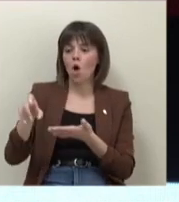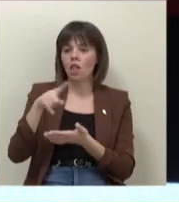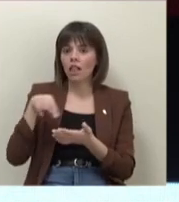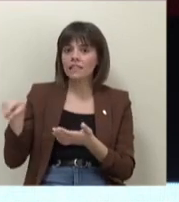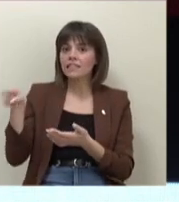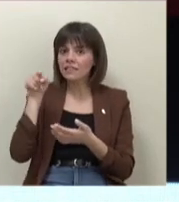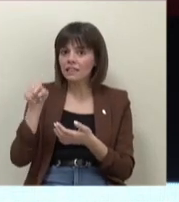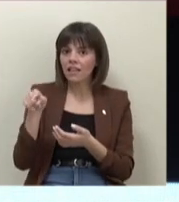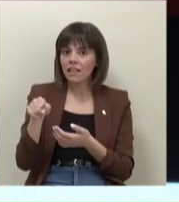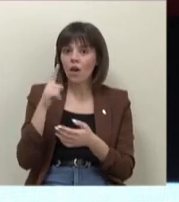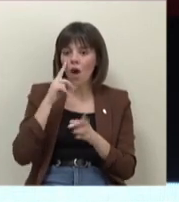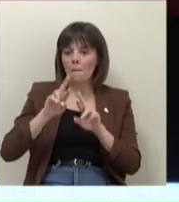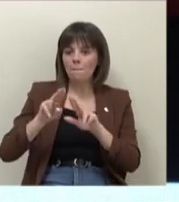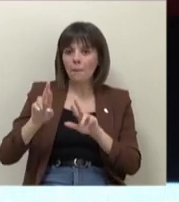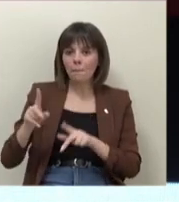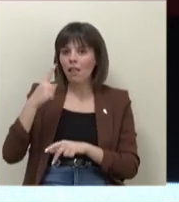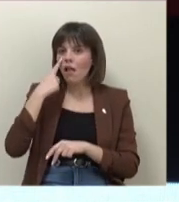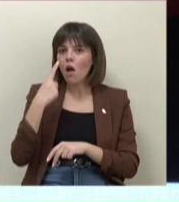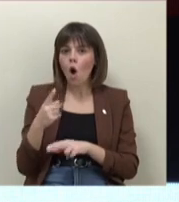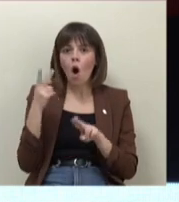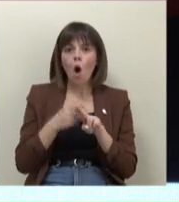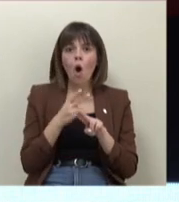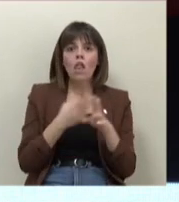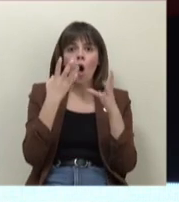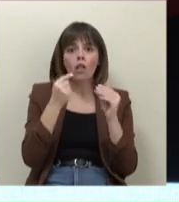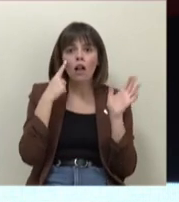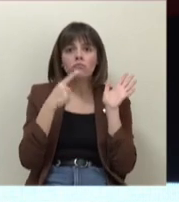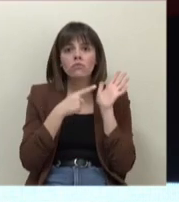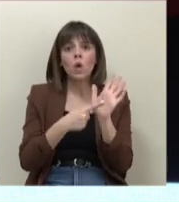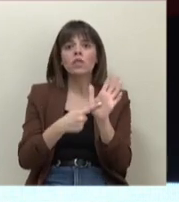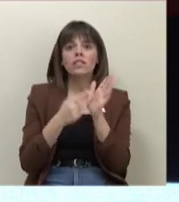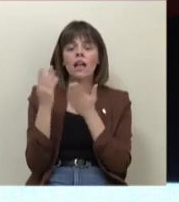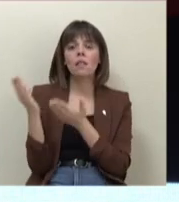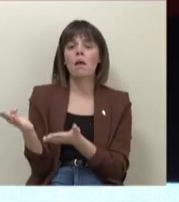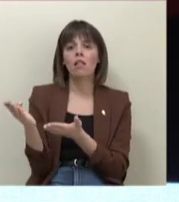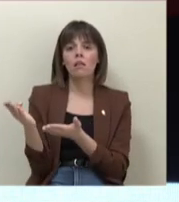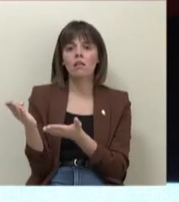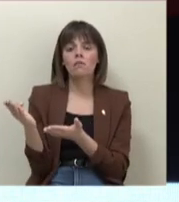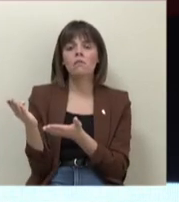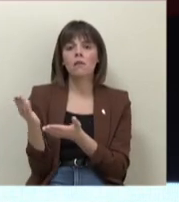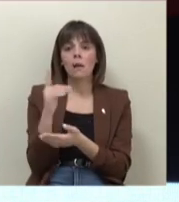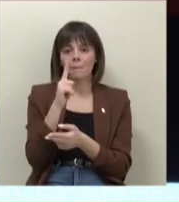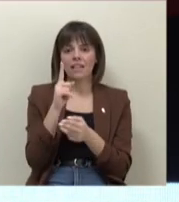bölgesindeki hasar örnek olarak gösterilmelidir.